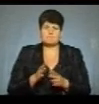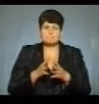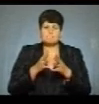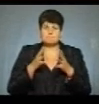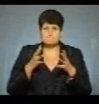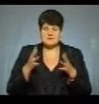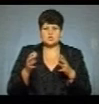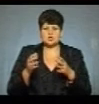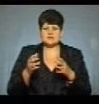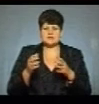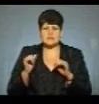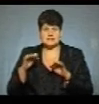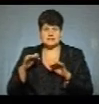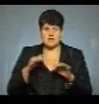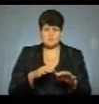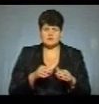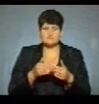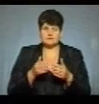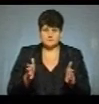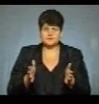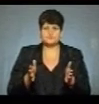Більшість розбійних нападів розкрито.